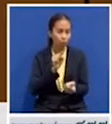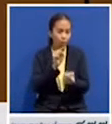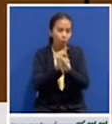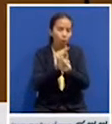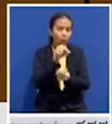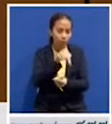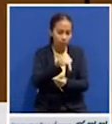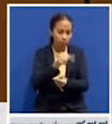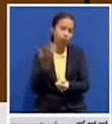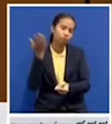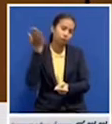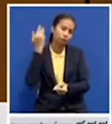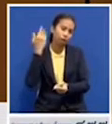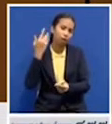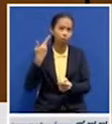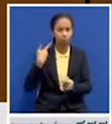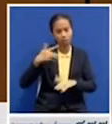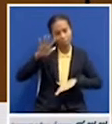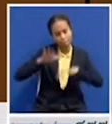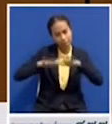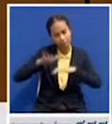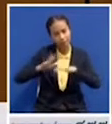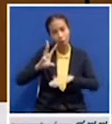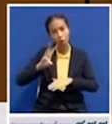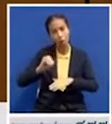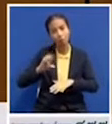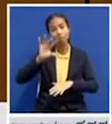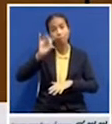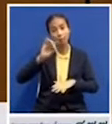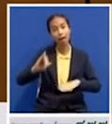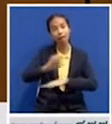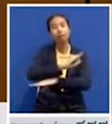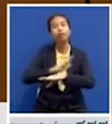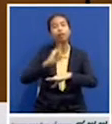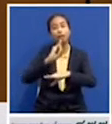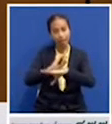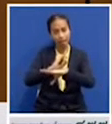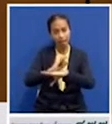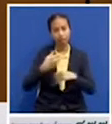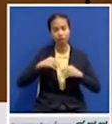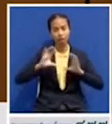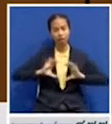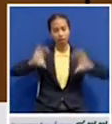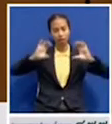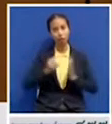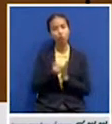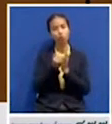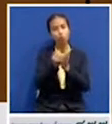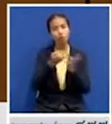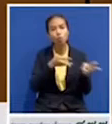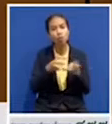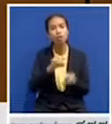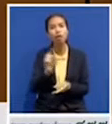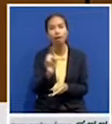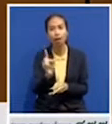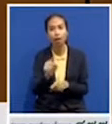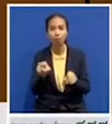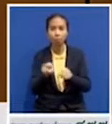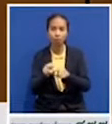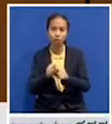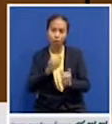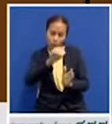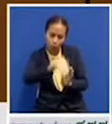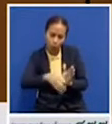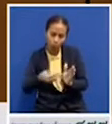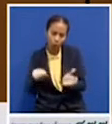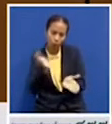นั้นเนี่ยมีอยู่ประมาณสัก68ไร่การแก้ไขปัญหาของทางหน่วยราชการนั่นคือใช้วิธีการขุดกบฝัง